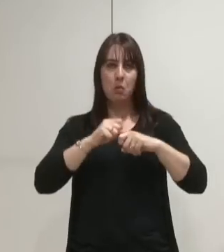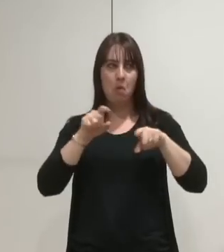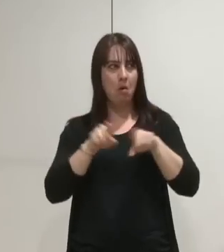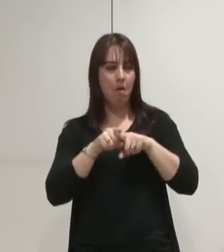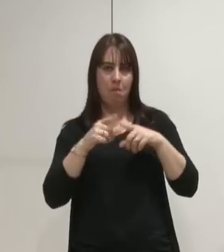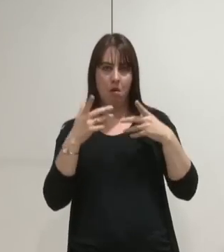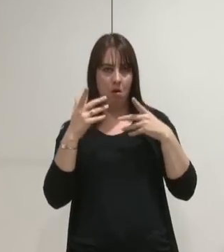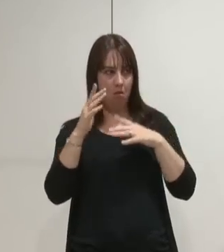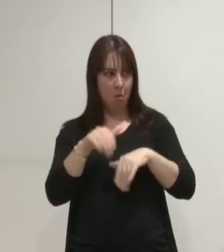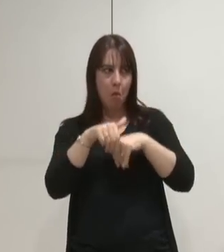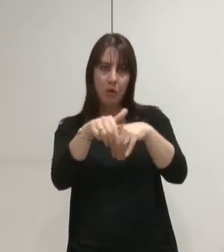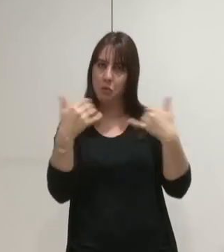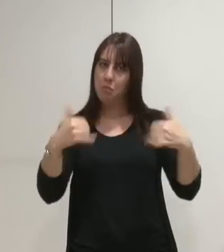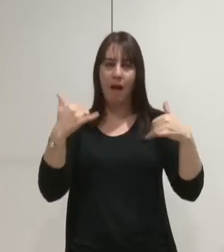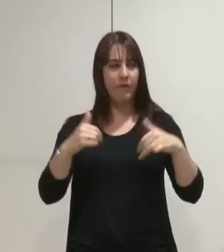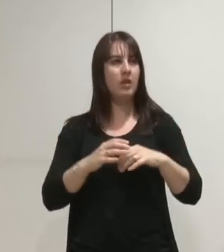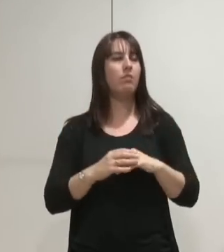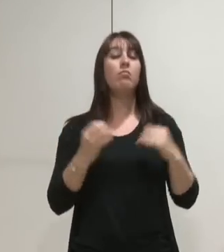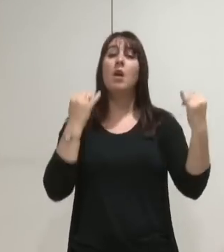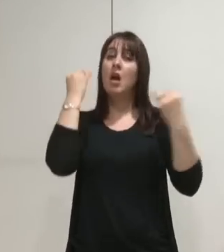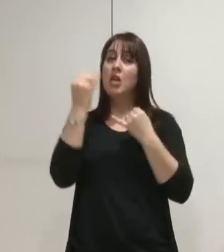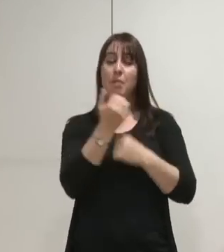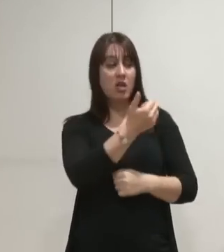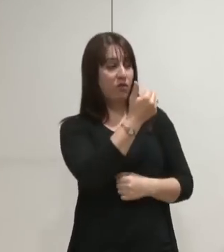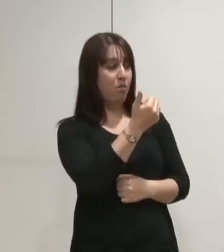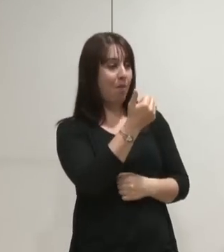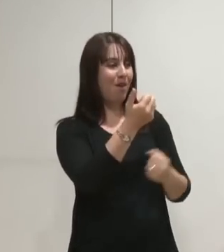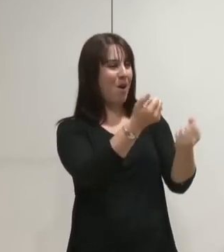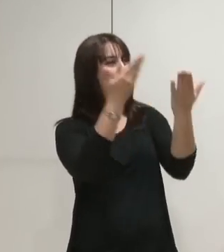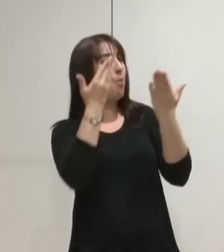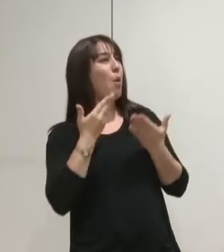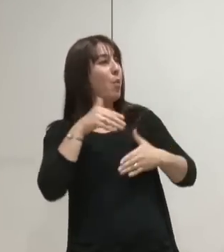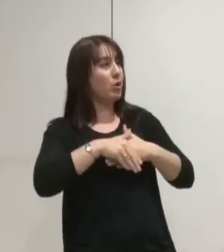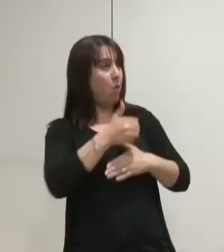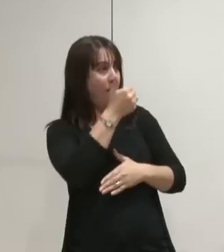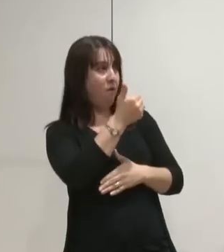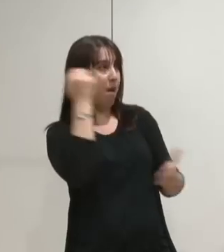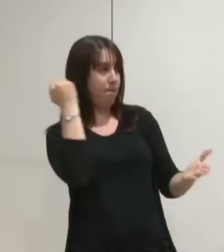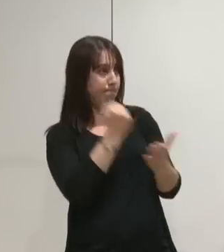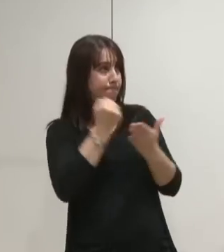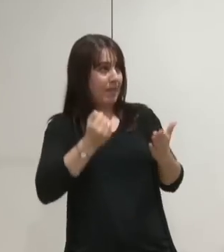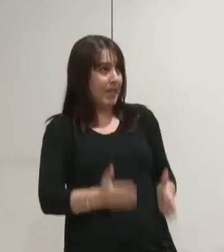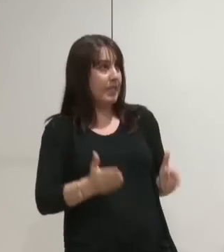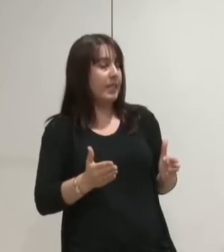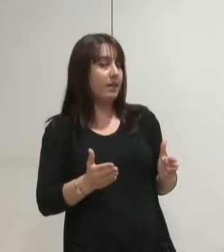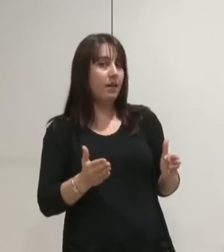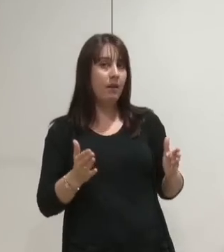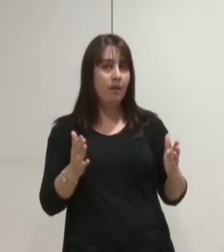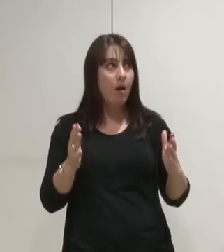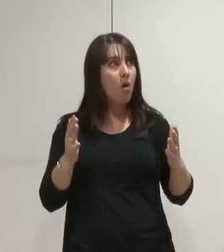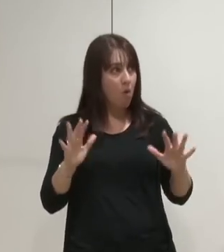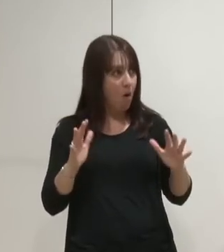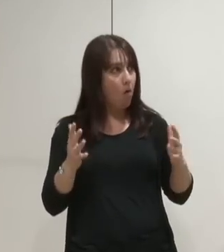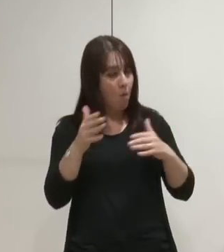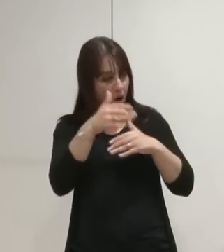Maire si vous prenez la décision que vous proposez au conseil municipal ce soir comment allez-vous vous faire